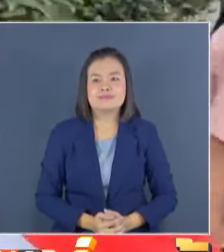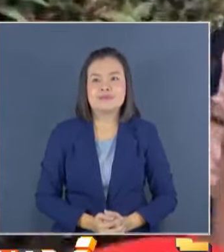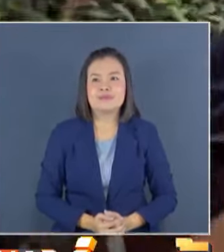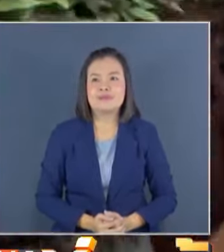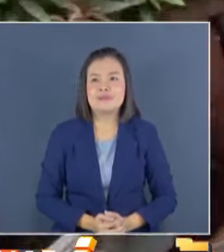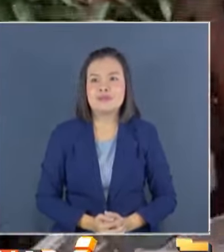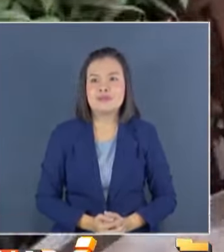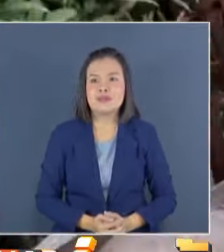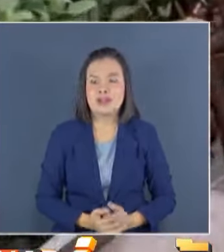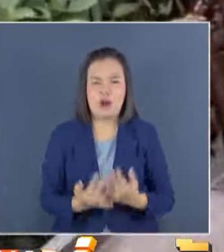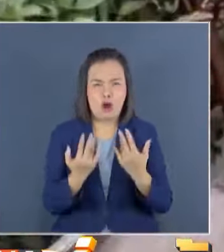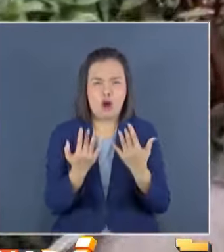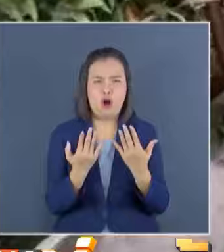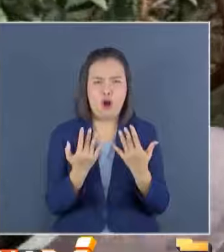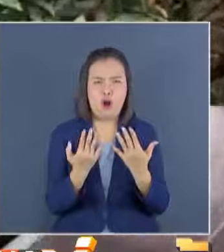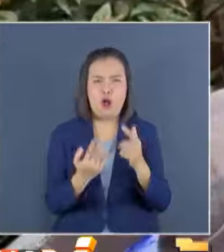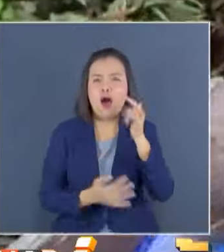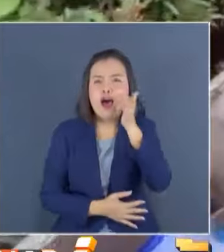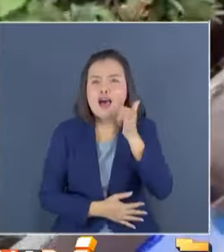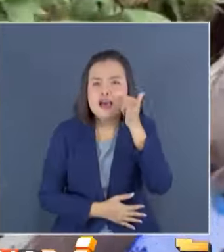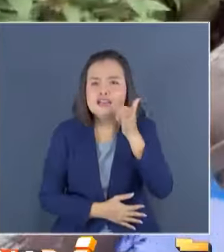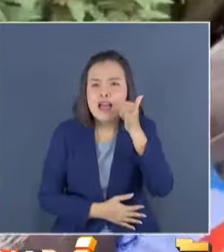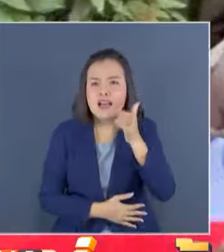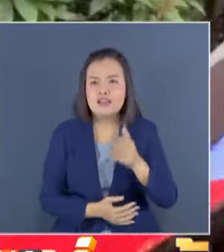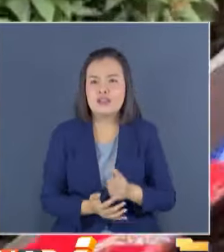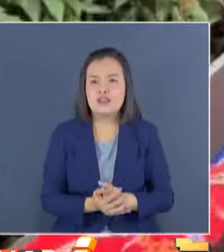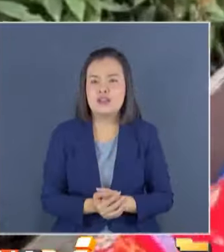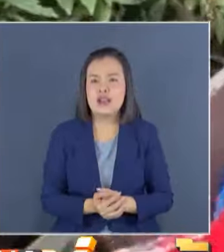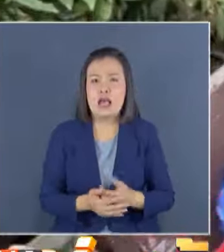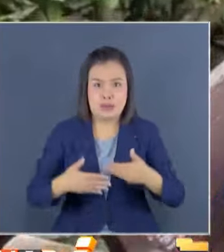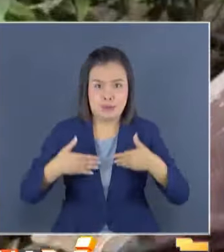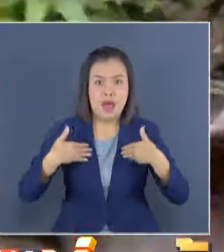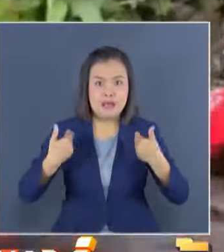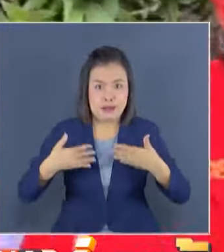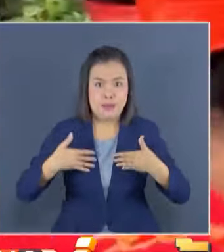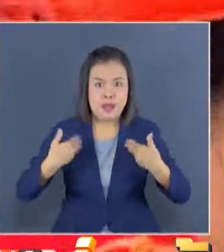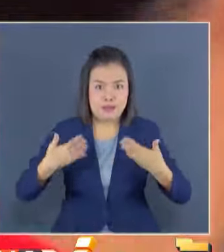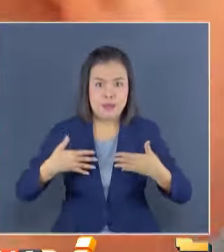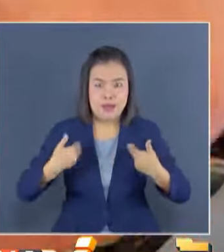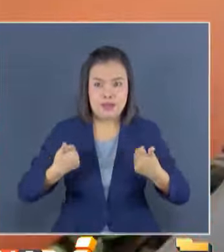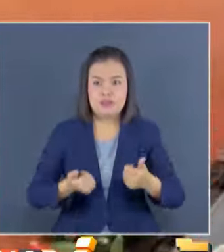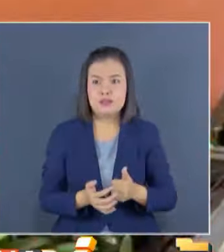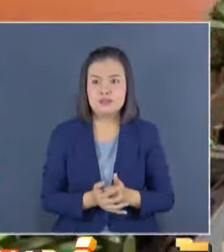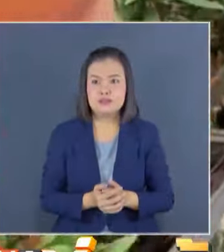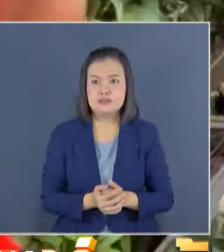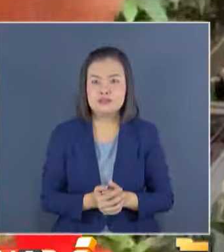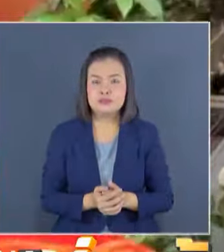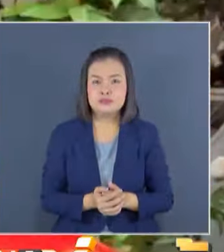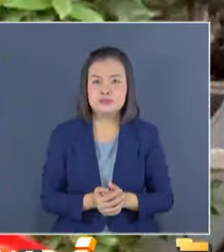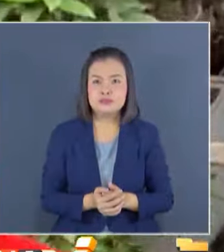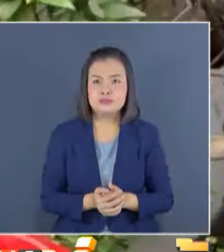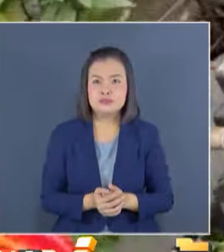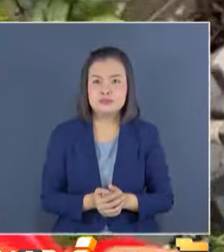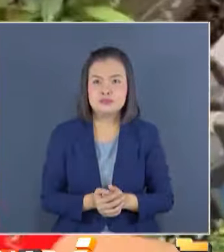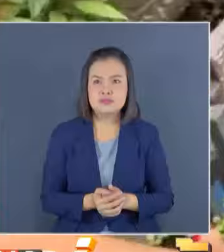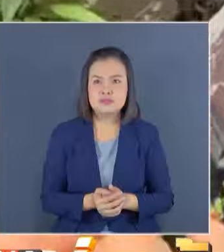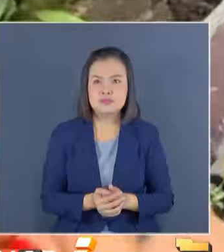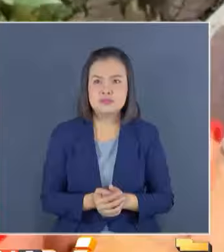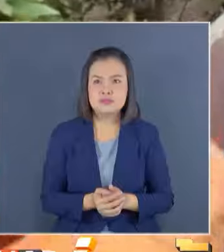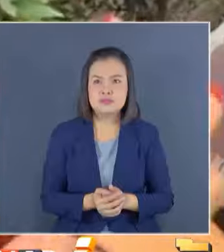แม่ไหลมารอจ้าค่ะ เป็นไงครับสบายดี สบายดีเนาะ นอน